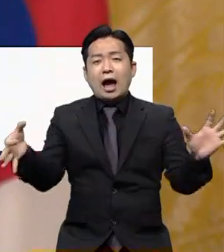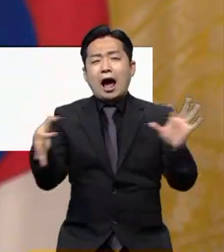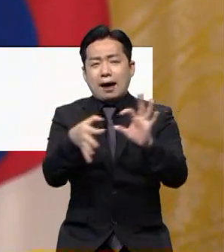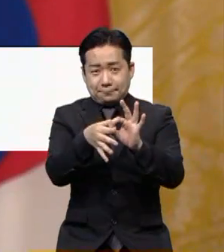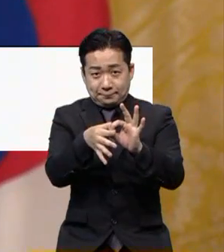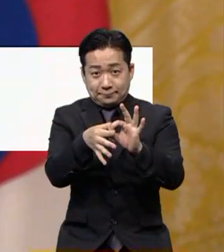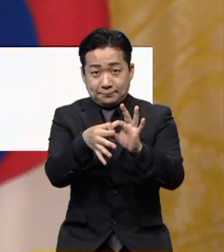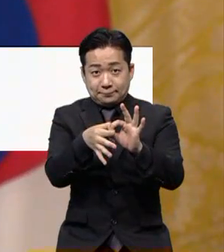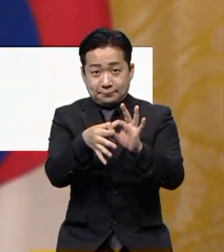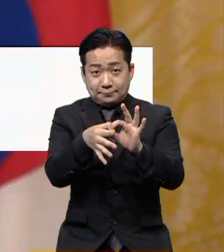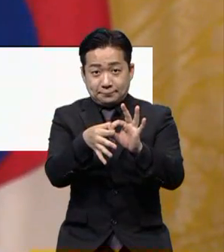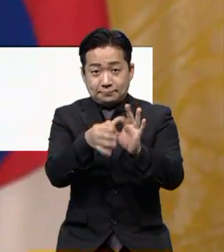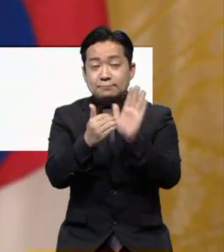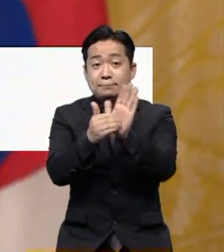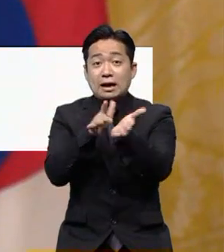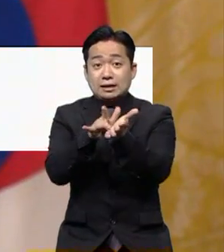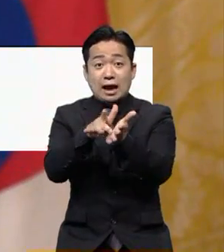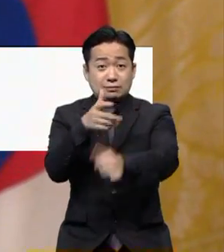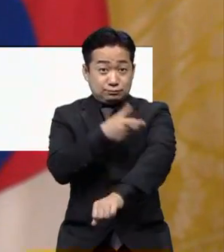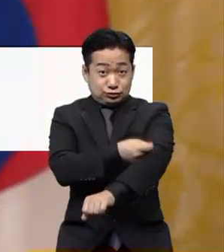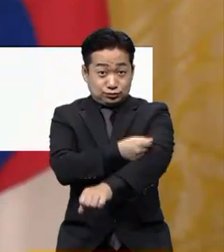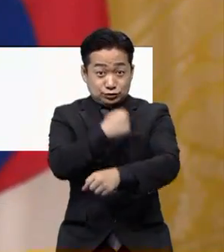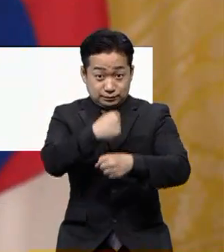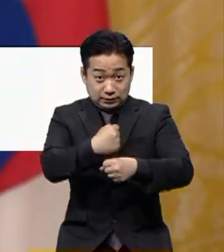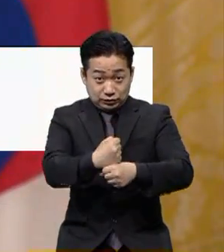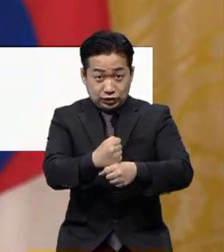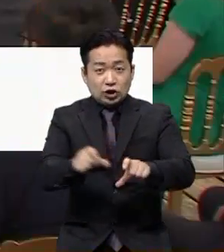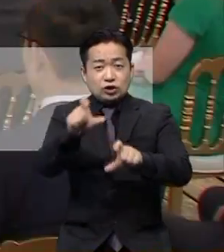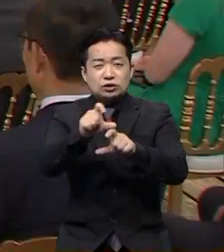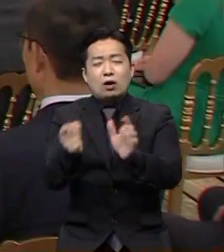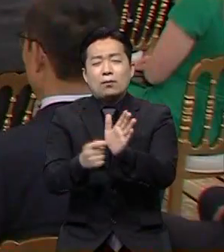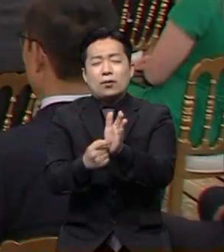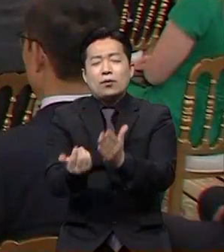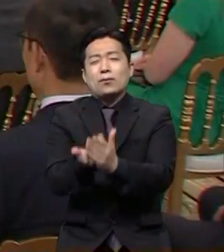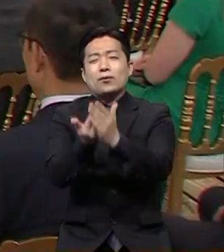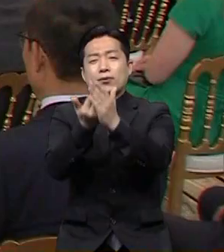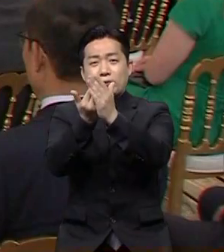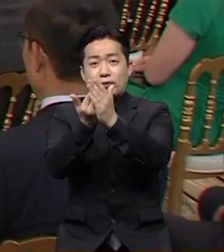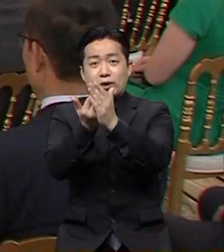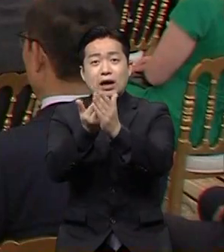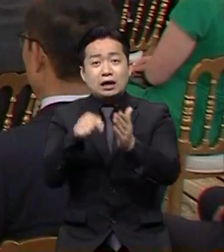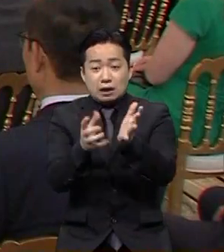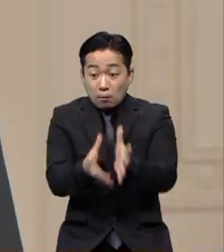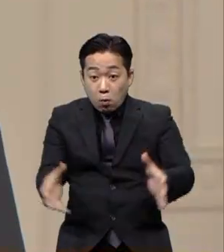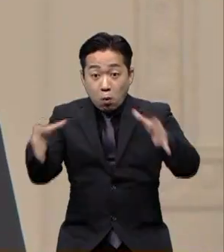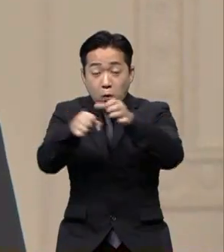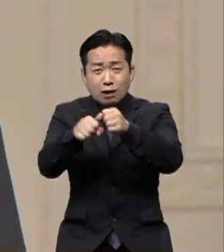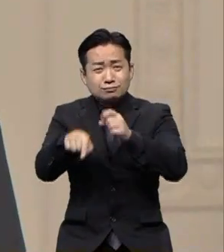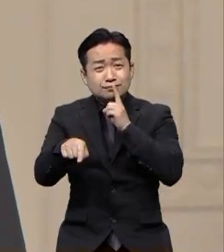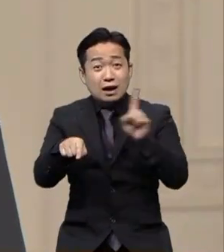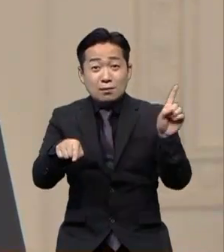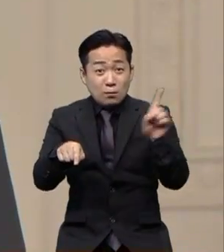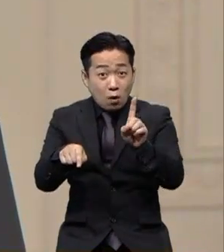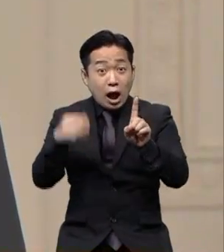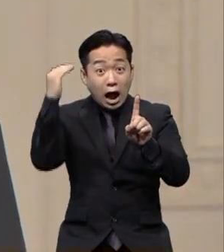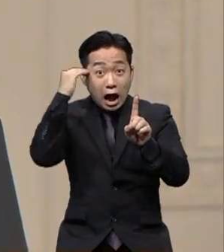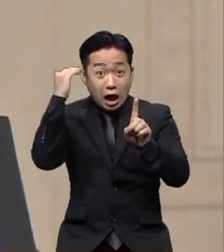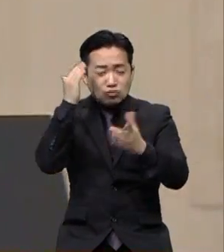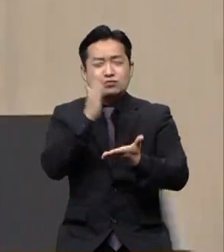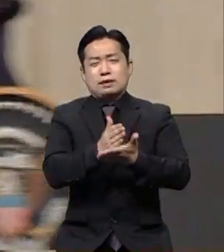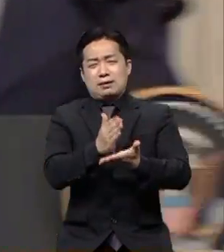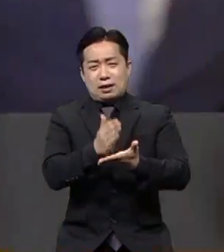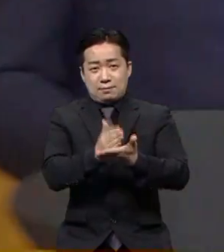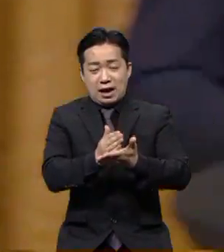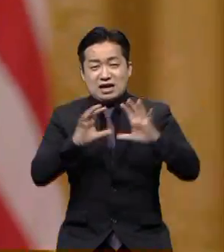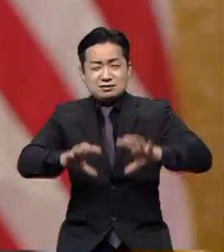결합해서 백신의 생산을 더 촉진하고. 포괄적이라고 한 것은 대한민국을 넘어 전